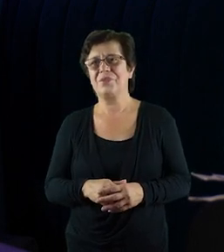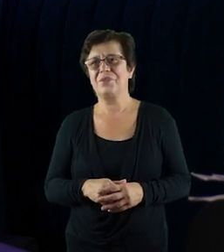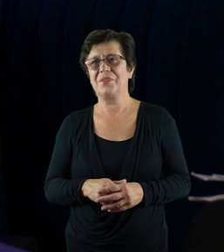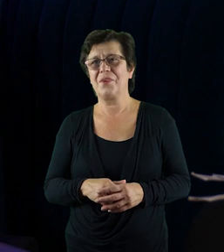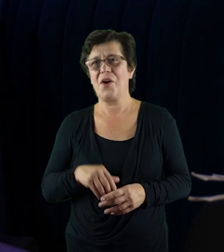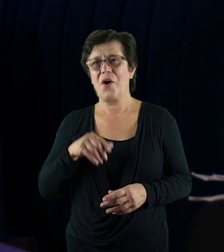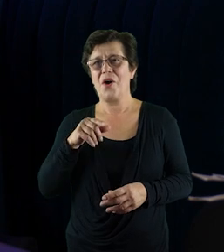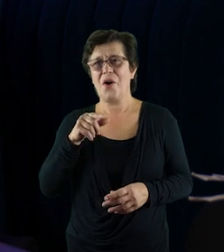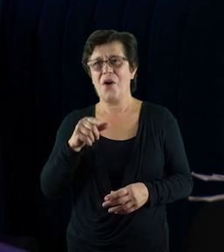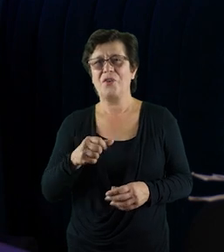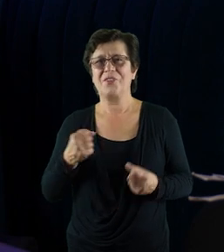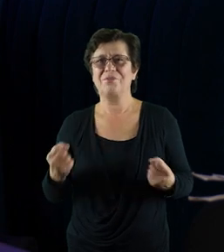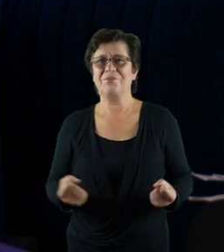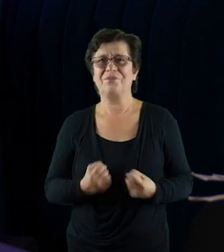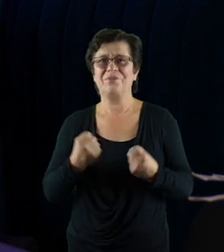taką trochę laską,